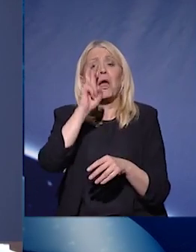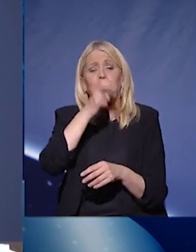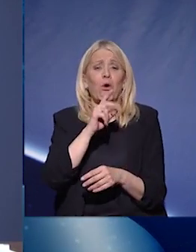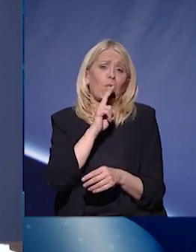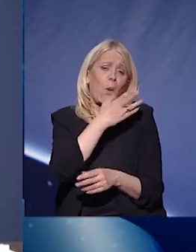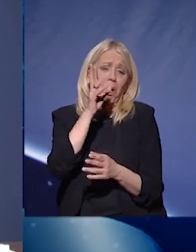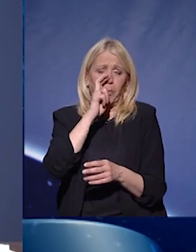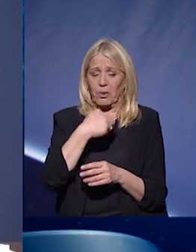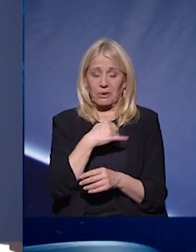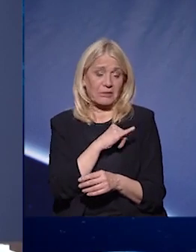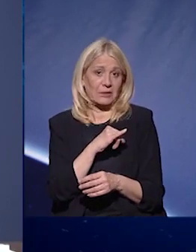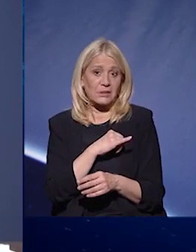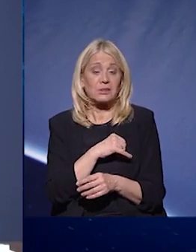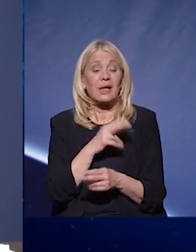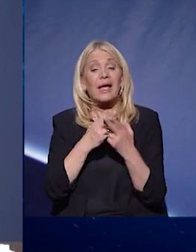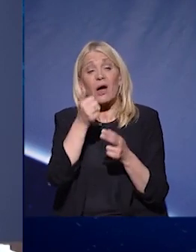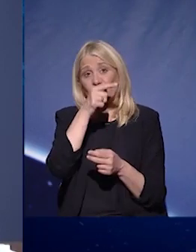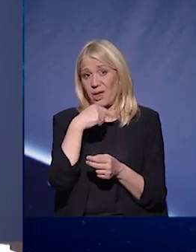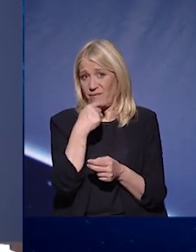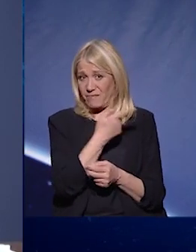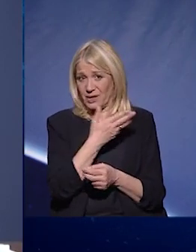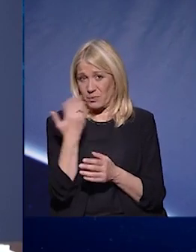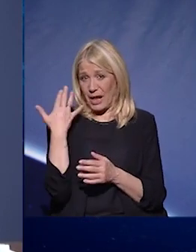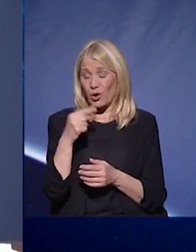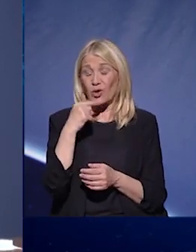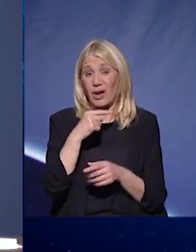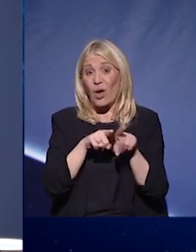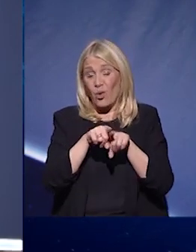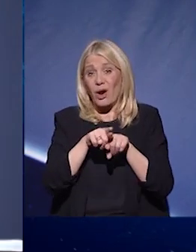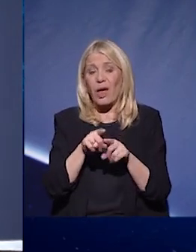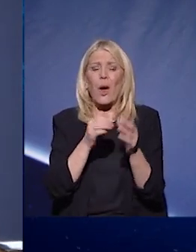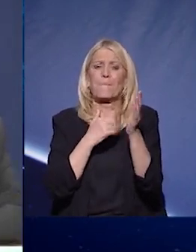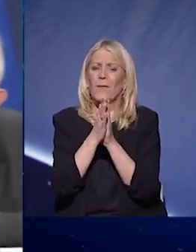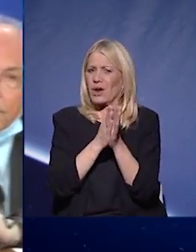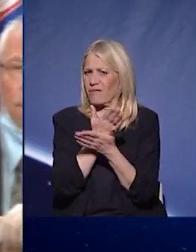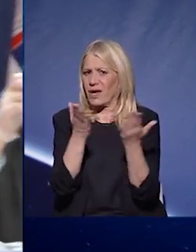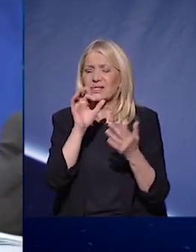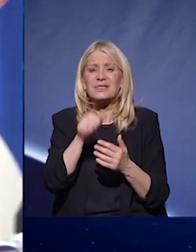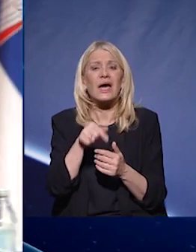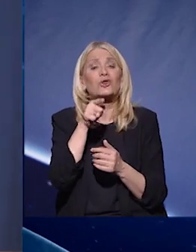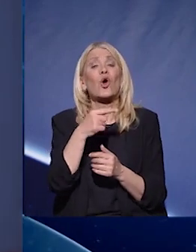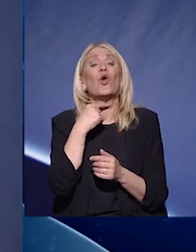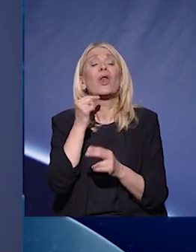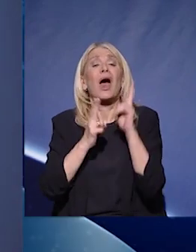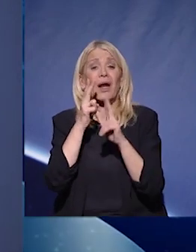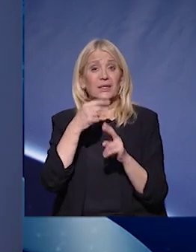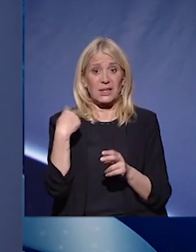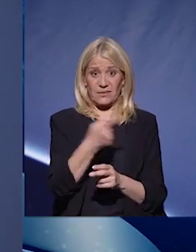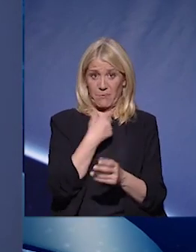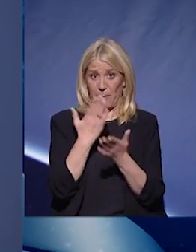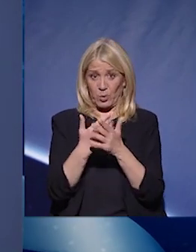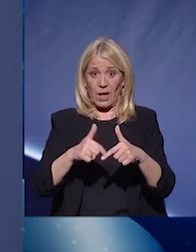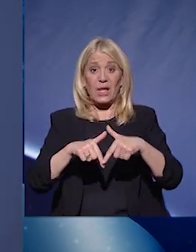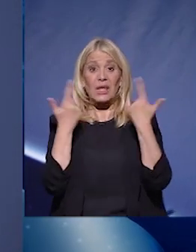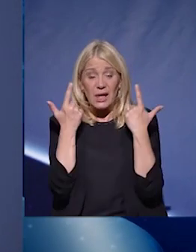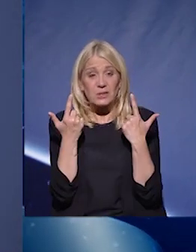boli. I kao što je već kolega prethodno rekao, ali molim vas da to naglasimo i da nam svima bude